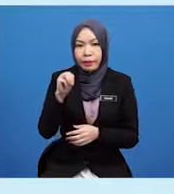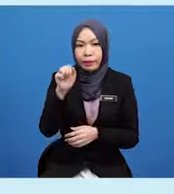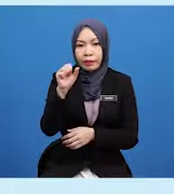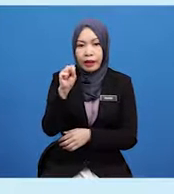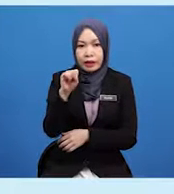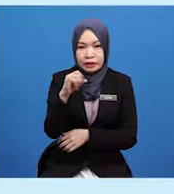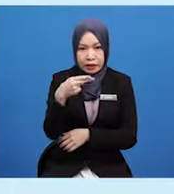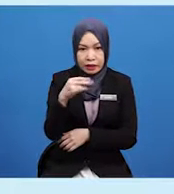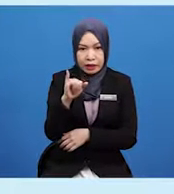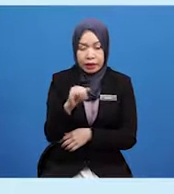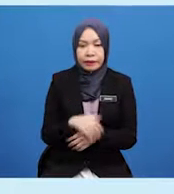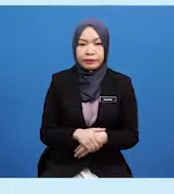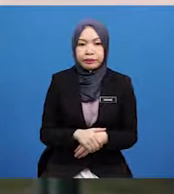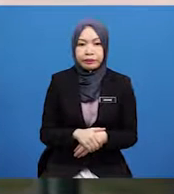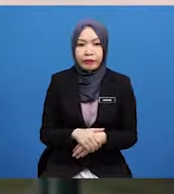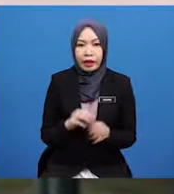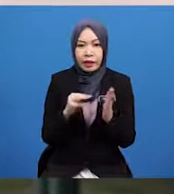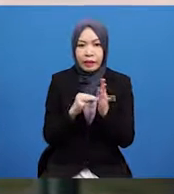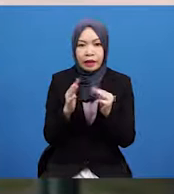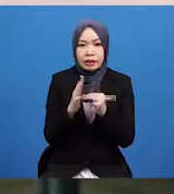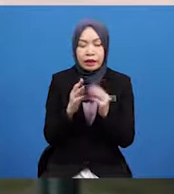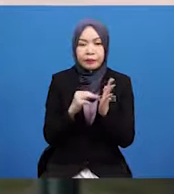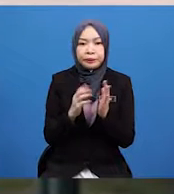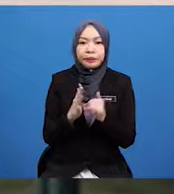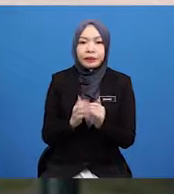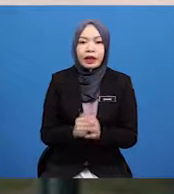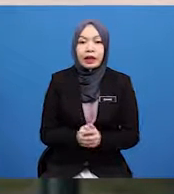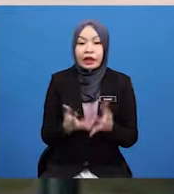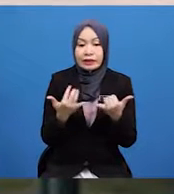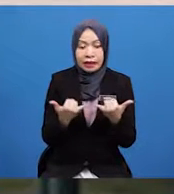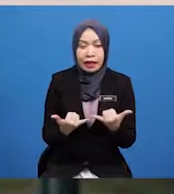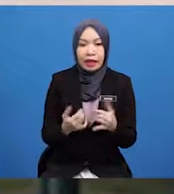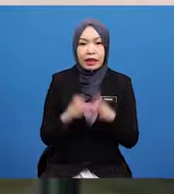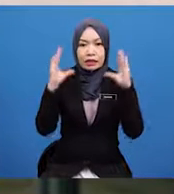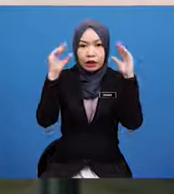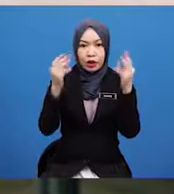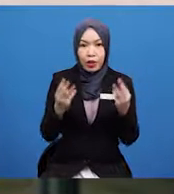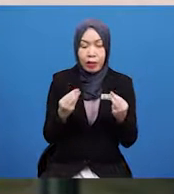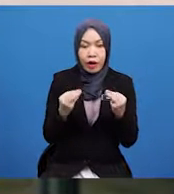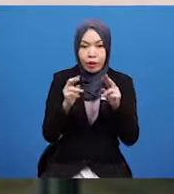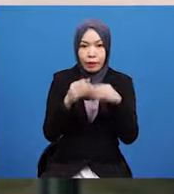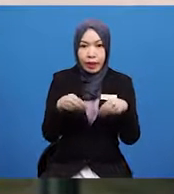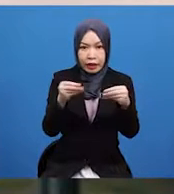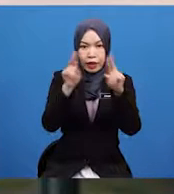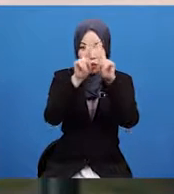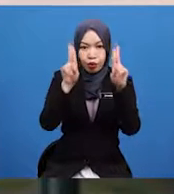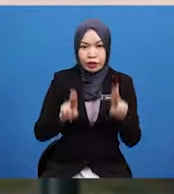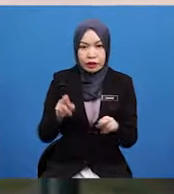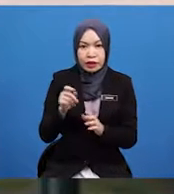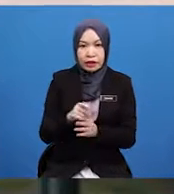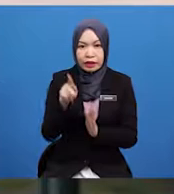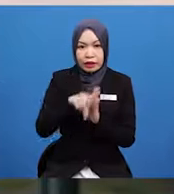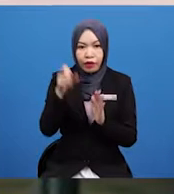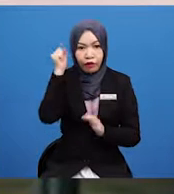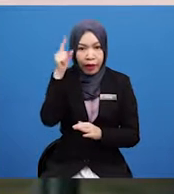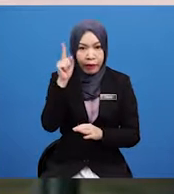pada setiap zaman prasejarah sekarang Cikgu hendak menguji kepahaman murid-murid tentang apa yang